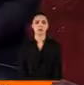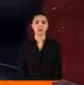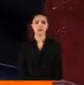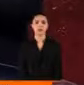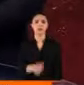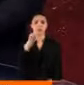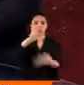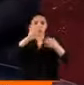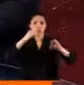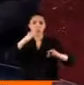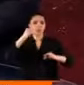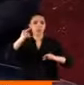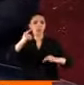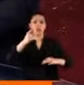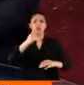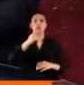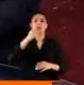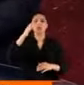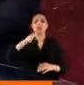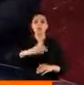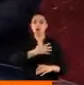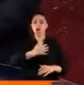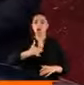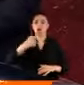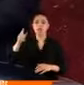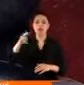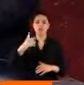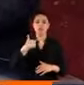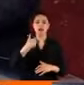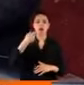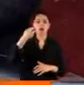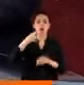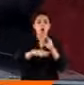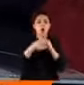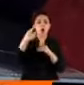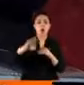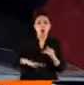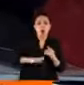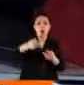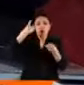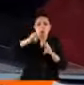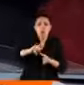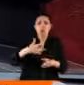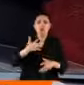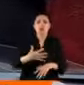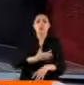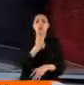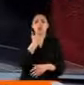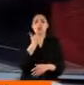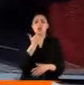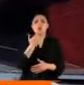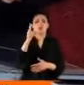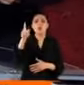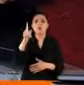bırakalım. Bu cümleyi kuran küçük kuzey Efe'nin annesi, oğlumun yasını bile tutamıyorum diyor. Peki ona bunu söyleten ne? Önce hatırlayalım.